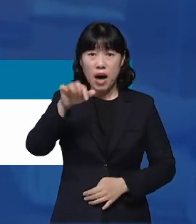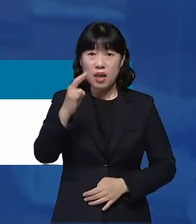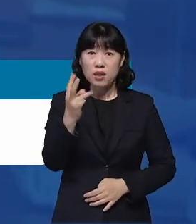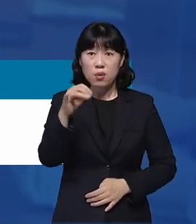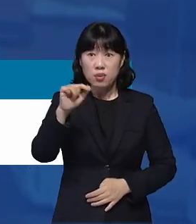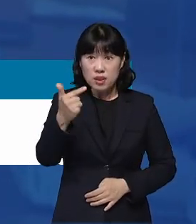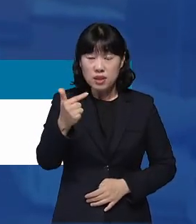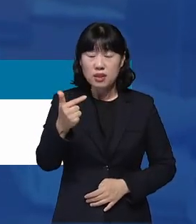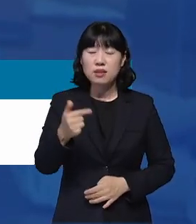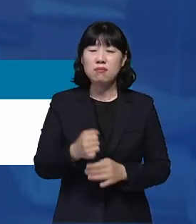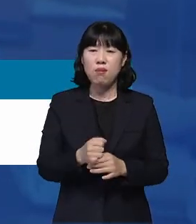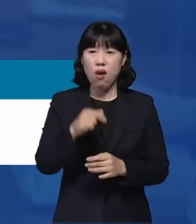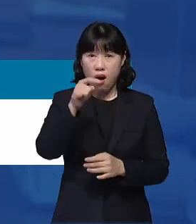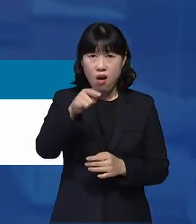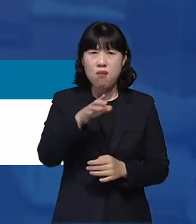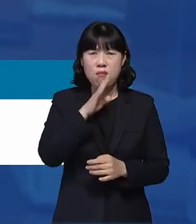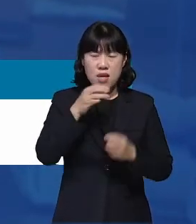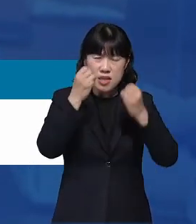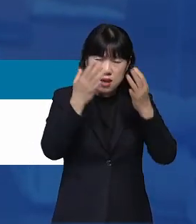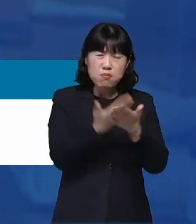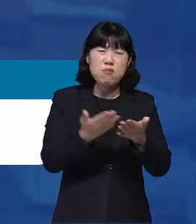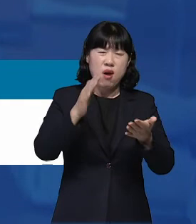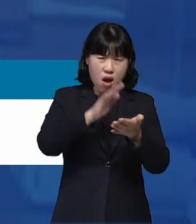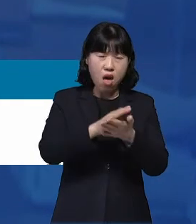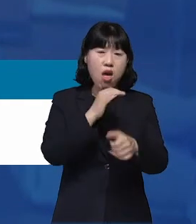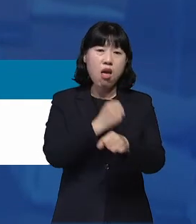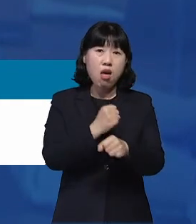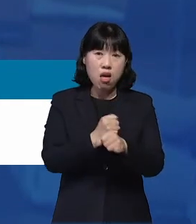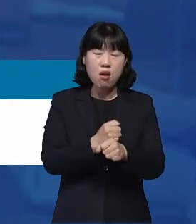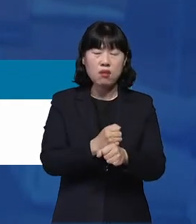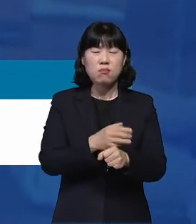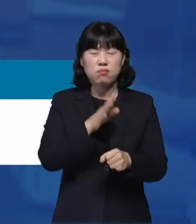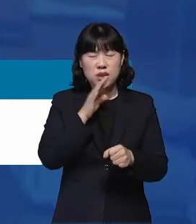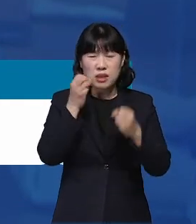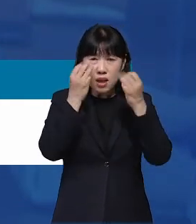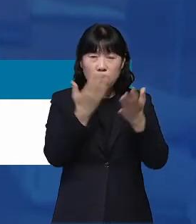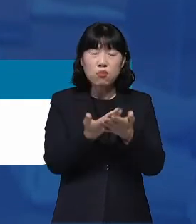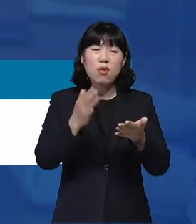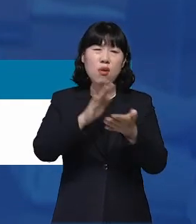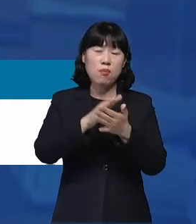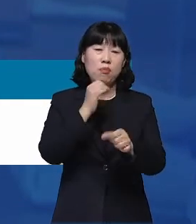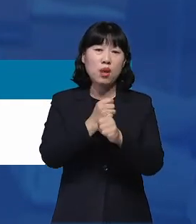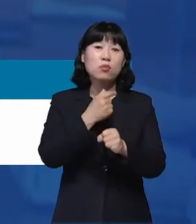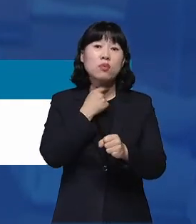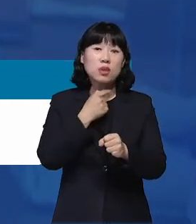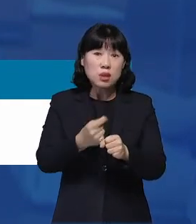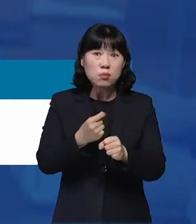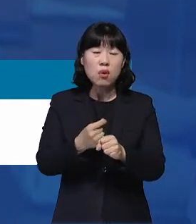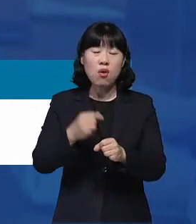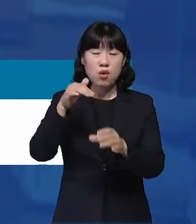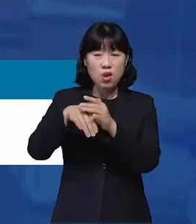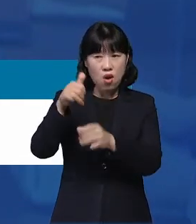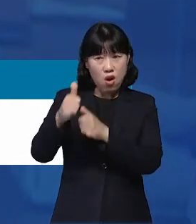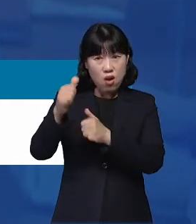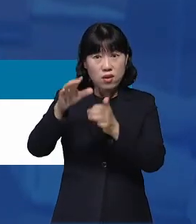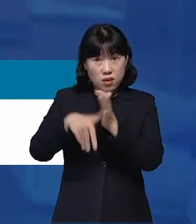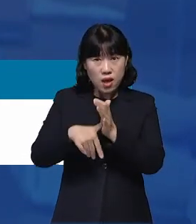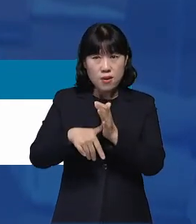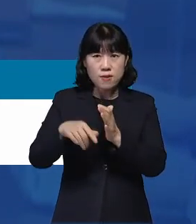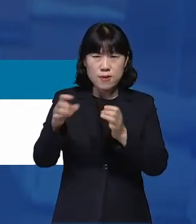난리를 한번 내라 이렇게 얘기하고 계세요 올 때 날 이란 만들겠습니다 민주당 경선에서 달리 를 만들고 오래 그리고